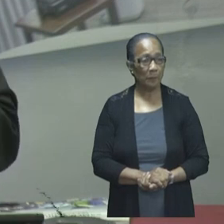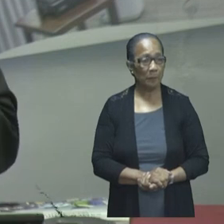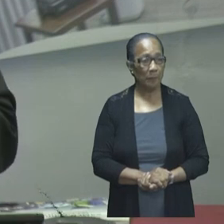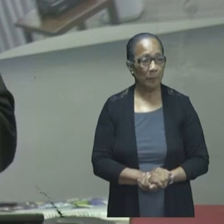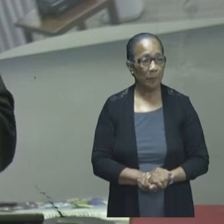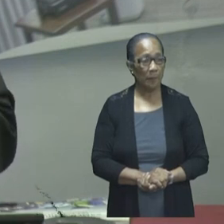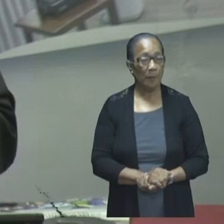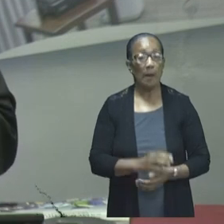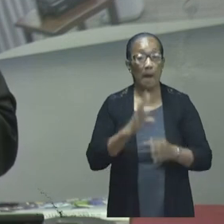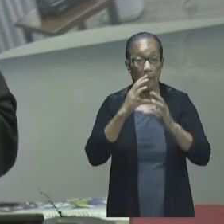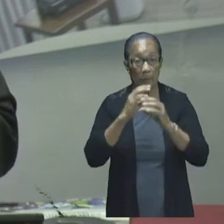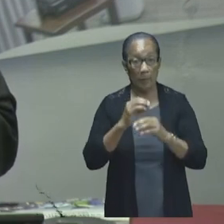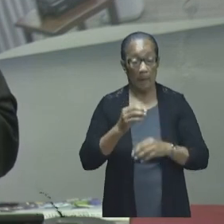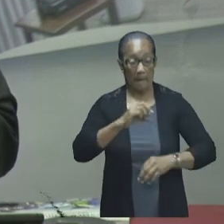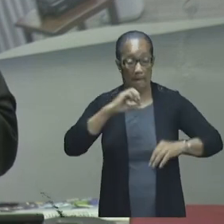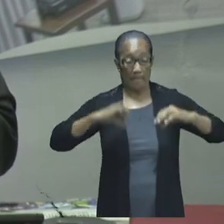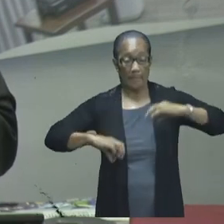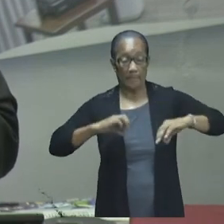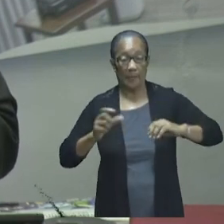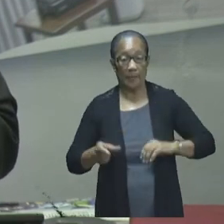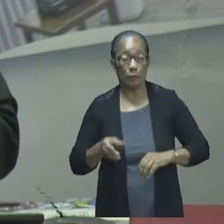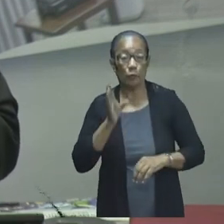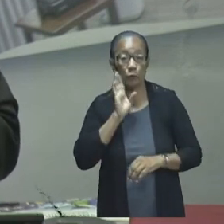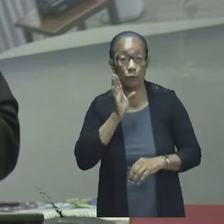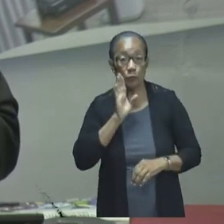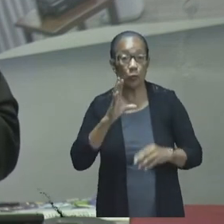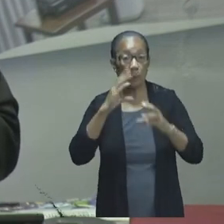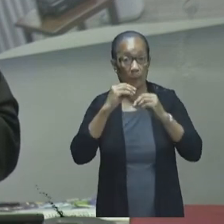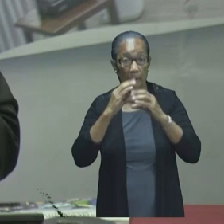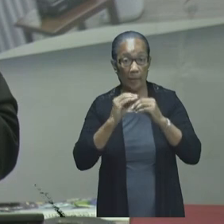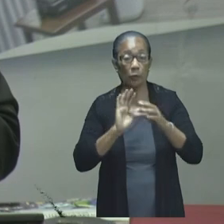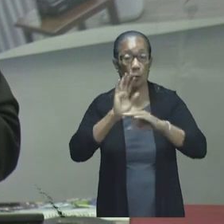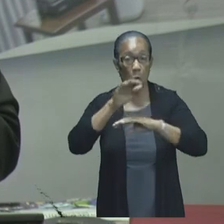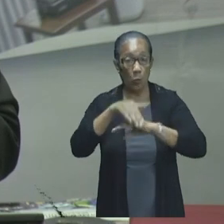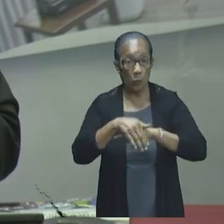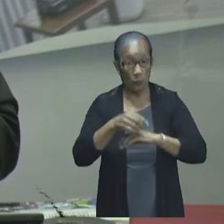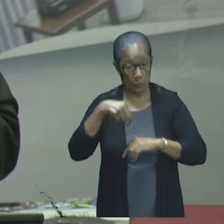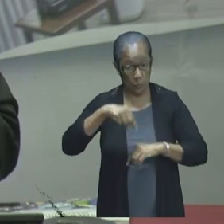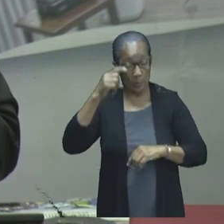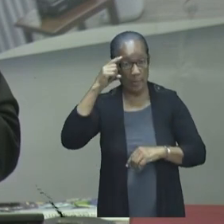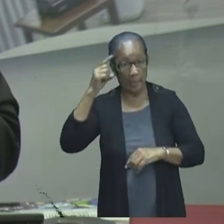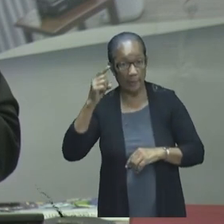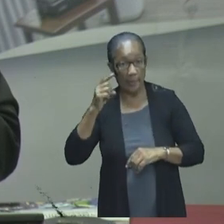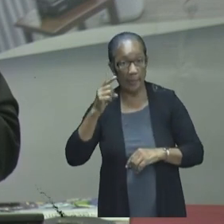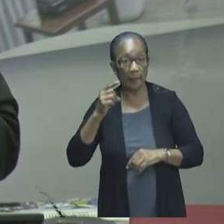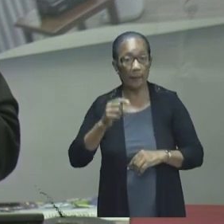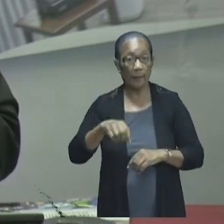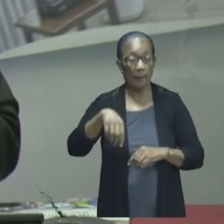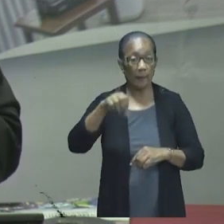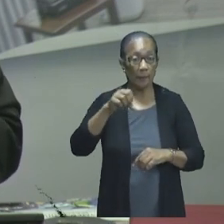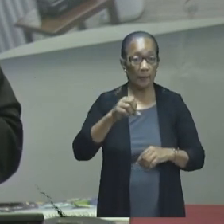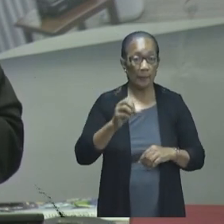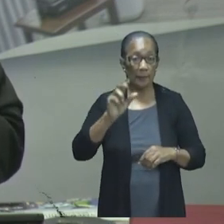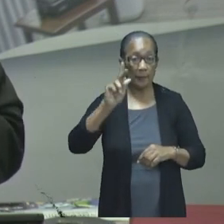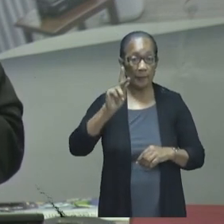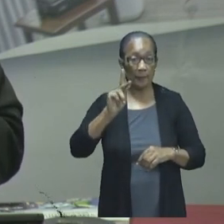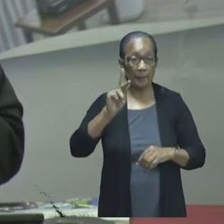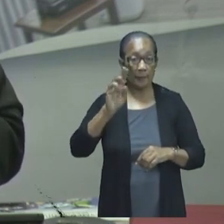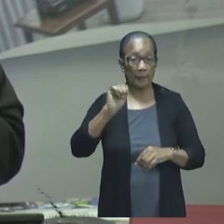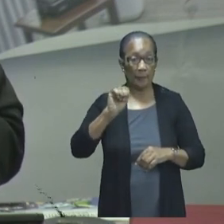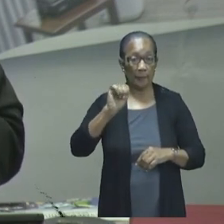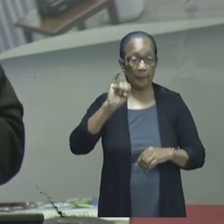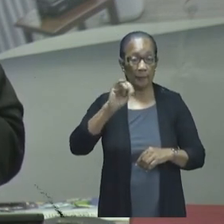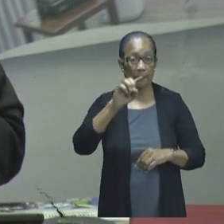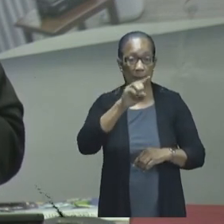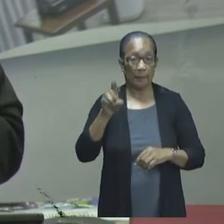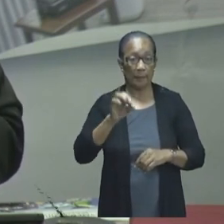waarvoor gister naar een mythe ruiten offers ook onderwerpen dus wat dat betreft zijn een wat plannen om om